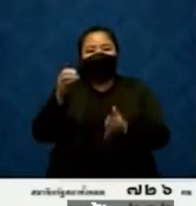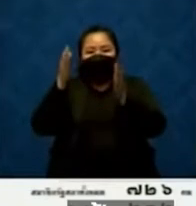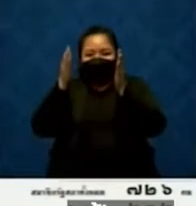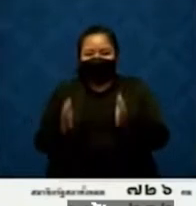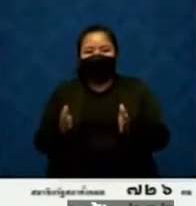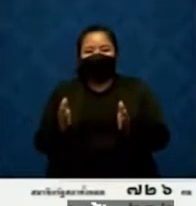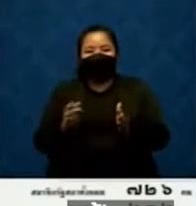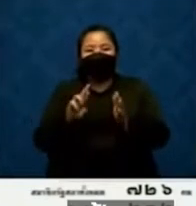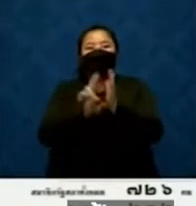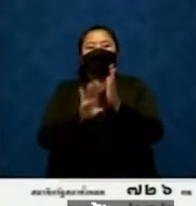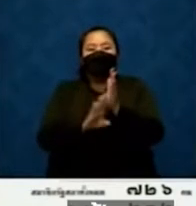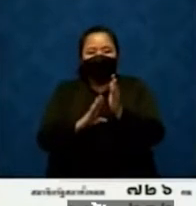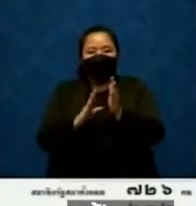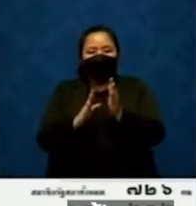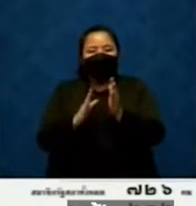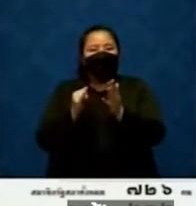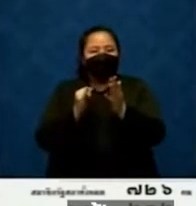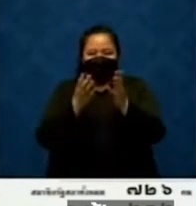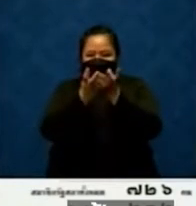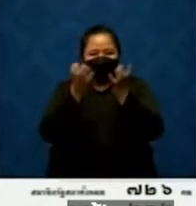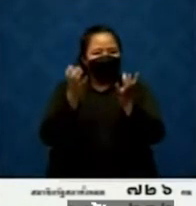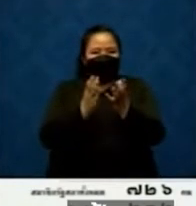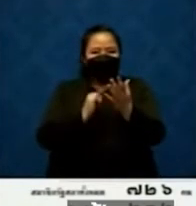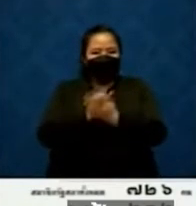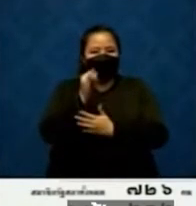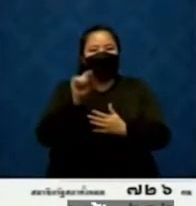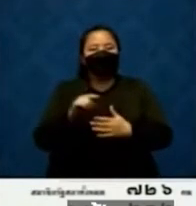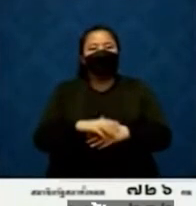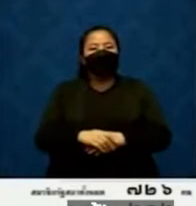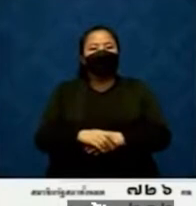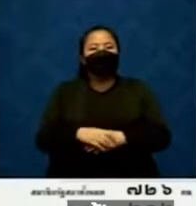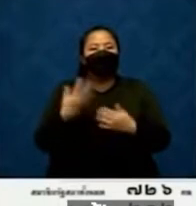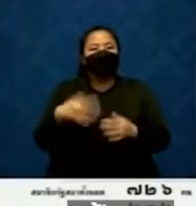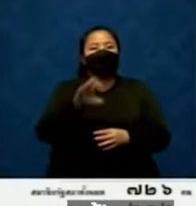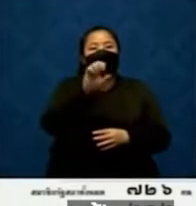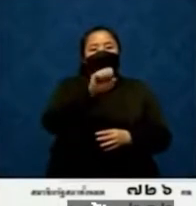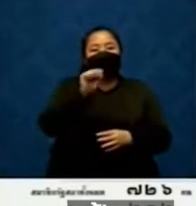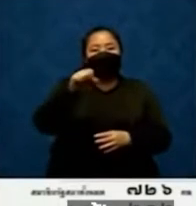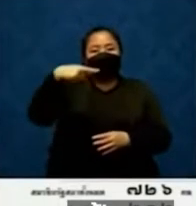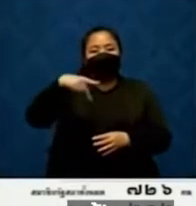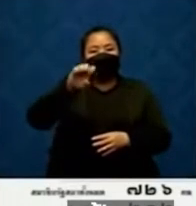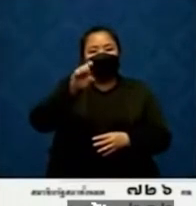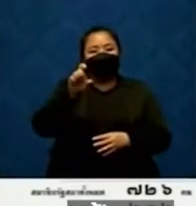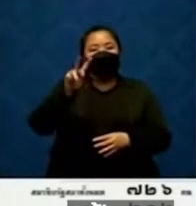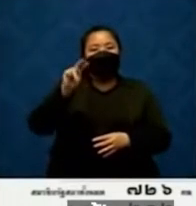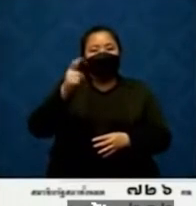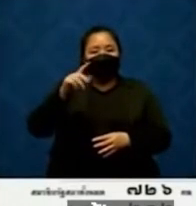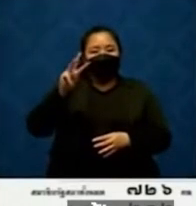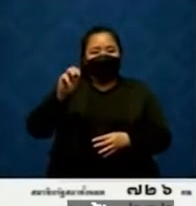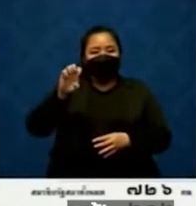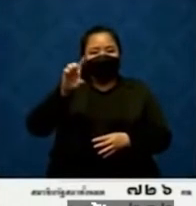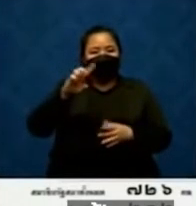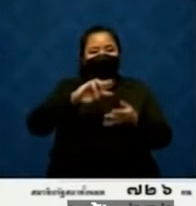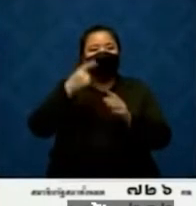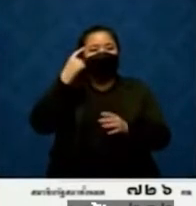เสียงข้างน้อยเนี่ยว่าให้ /500ที่สุดสภาก็ลงมติกันเมื่อวานนี้นะครับอาหาร 500ก็เลย